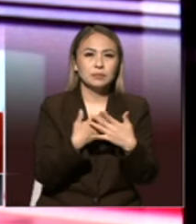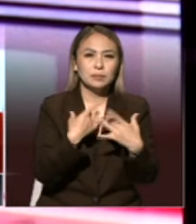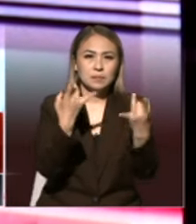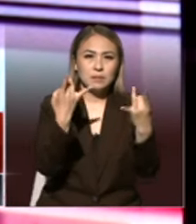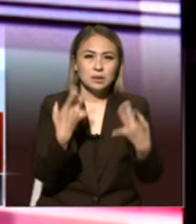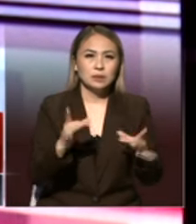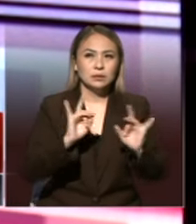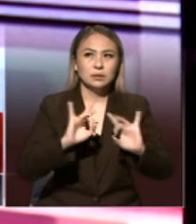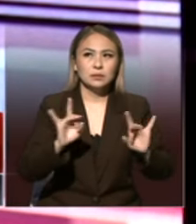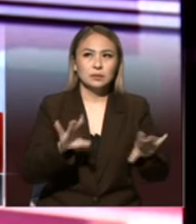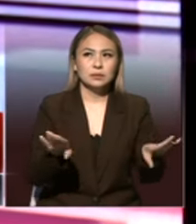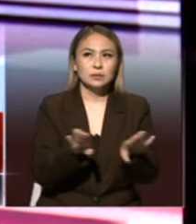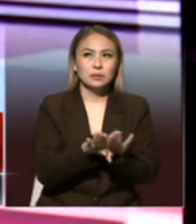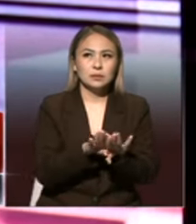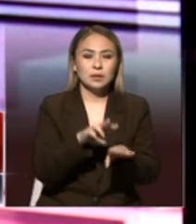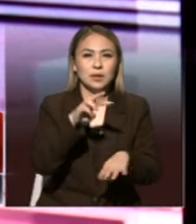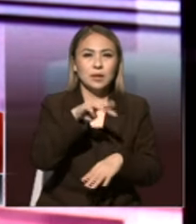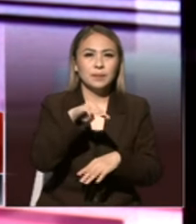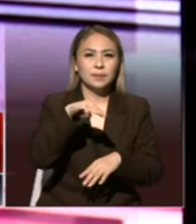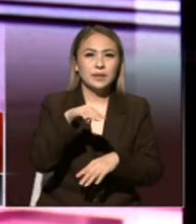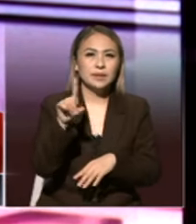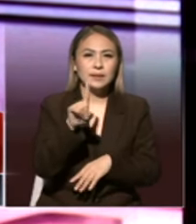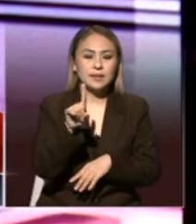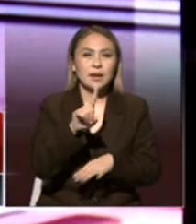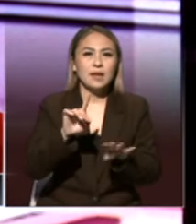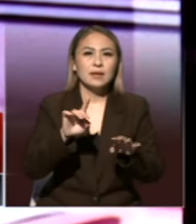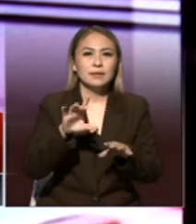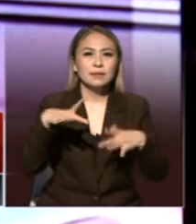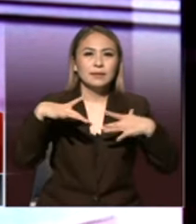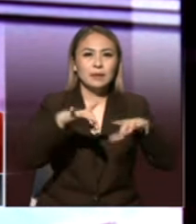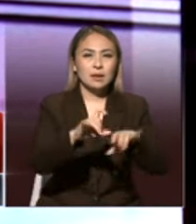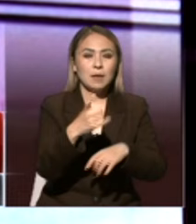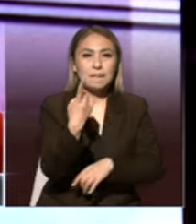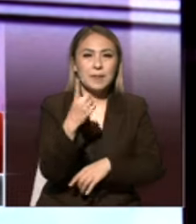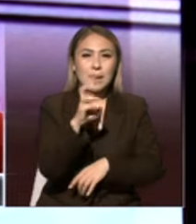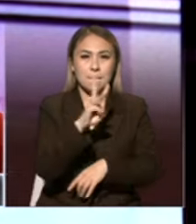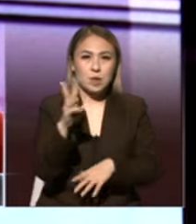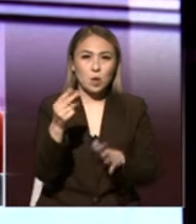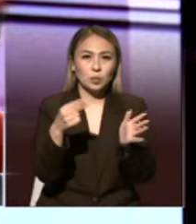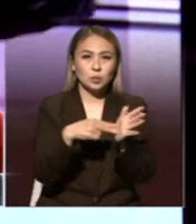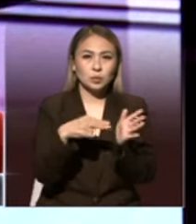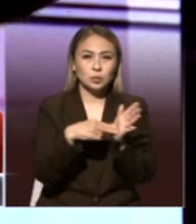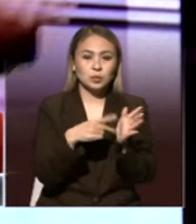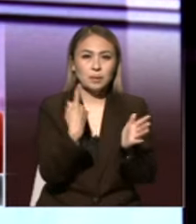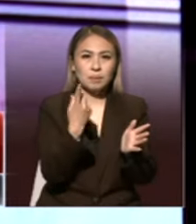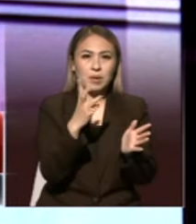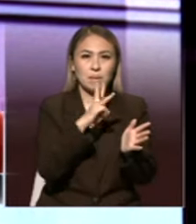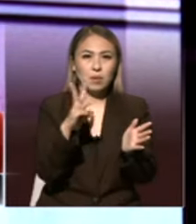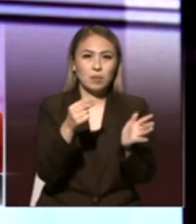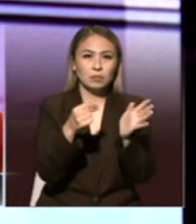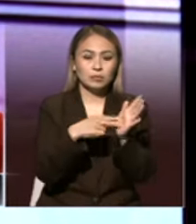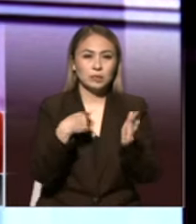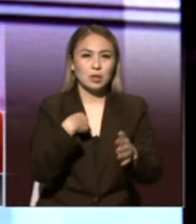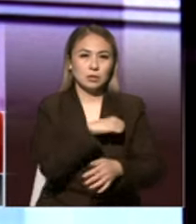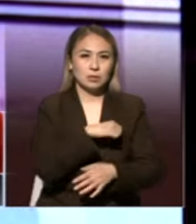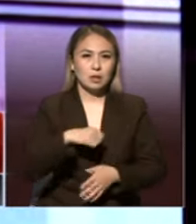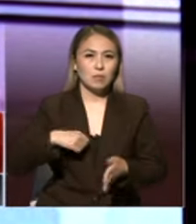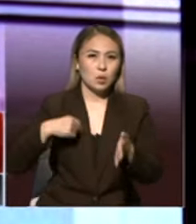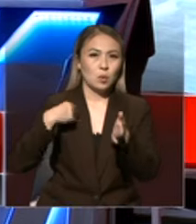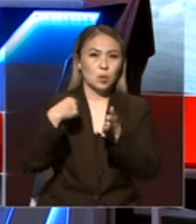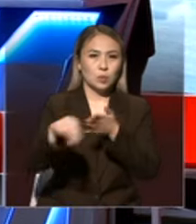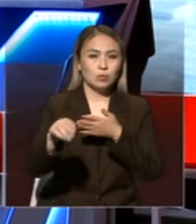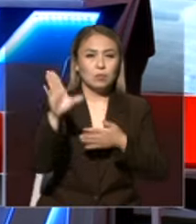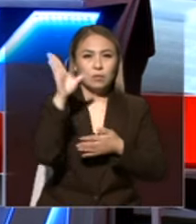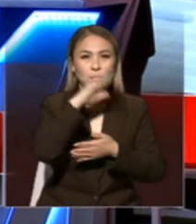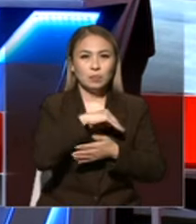айтайын. Элементарный МТЗ-80 деген трактор бар, 1 миллион теңге тұрады. Мысалы, мен 1 миллион теңге мен ақсатам. Жаман